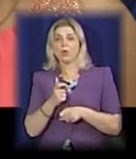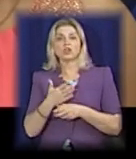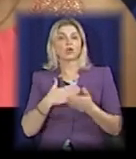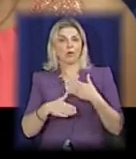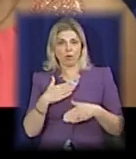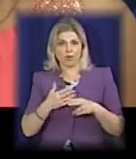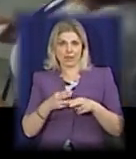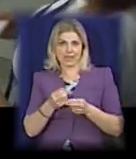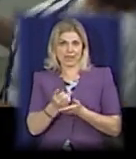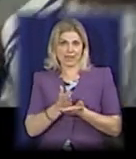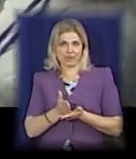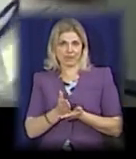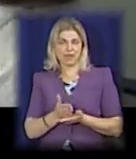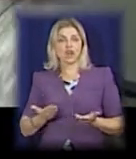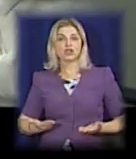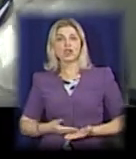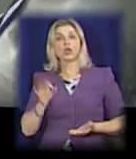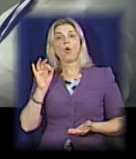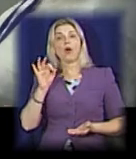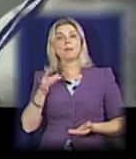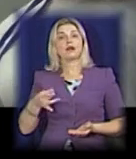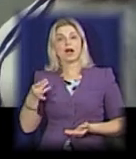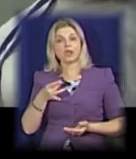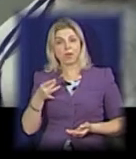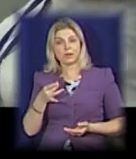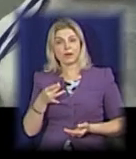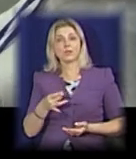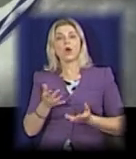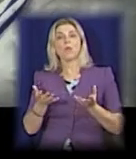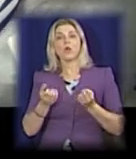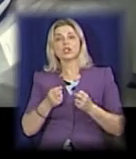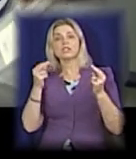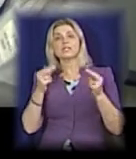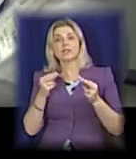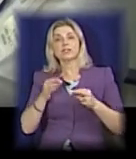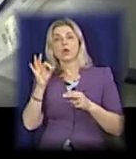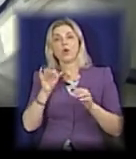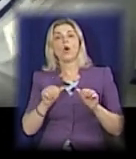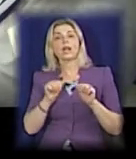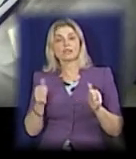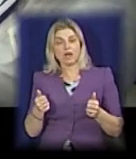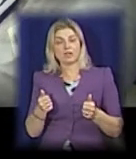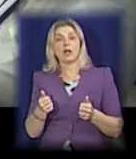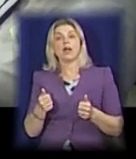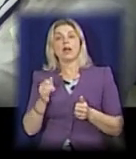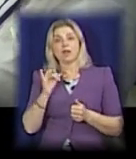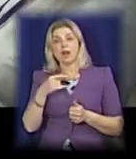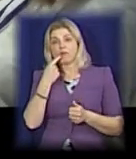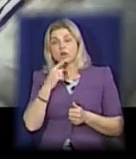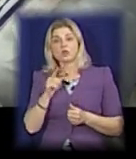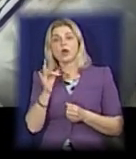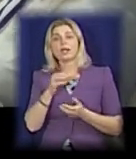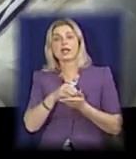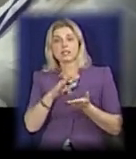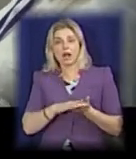цим сервісом. Жителька Корабельного району Надія Капканенко отримувала свідоцтво про розірвання шлюбу. Говорить, що реєстрацію